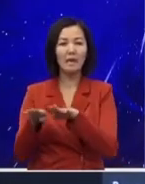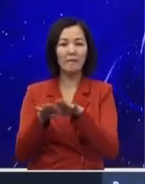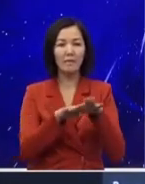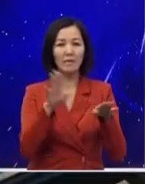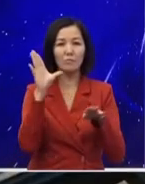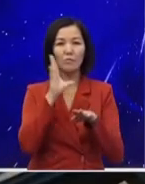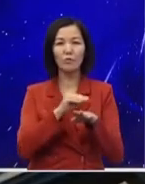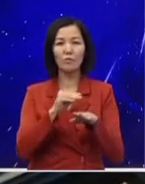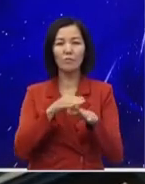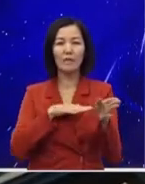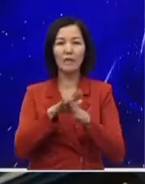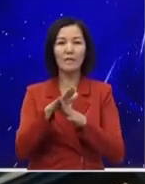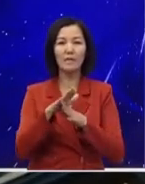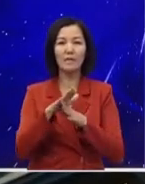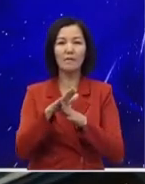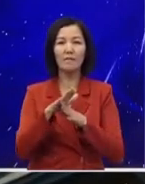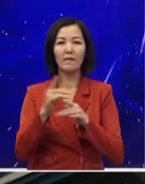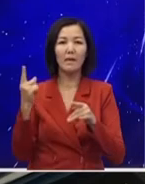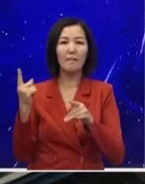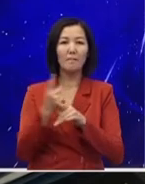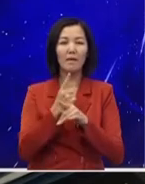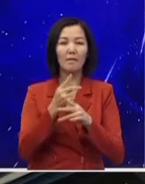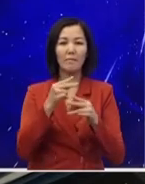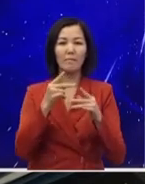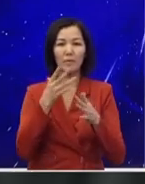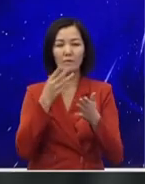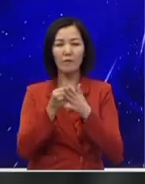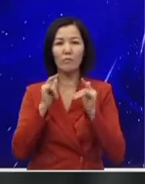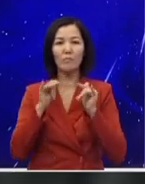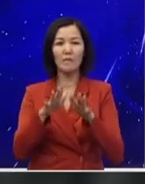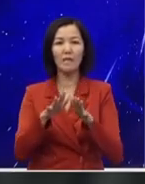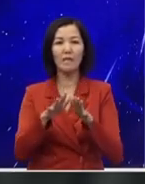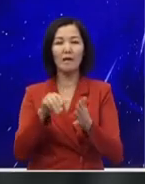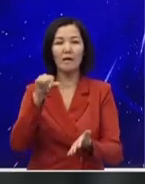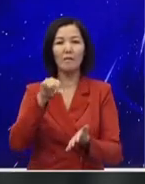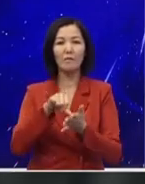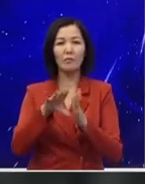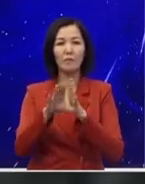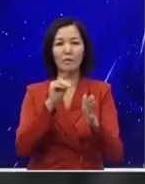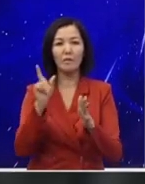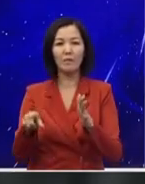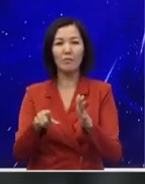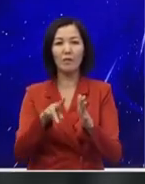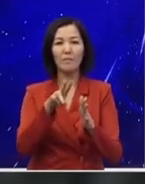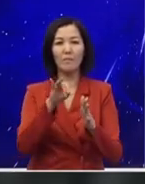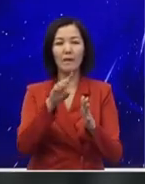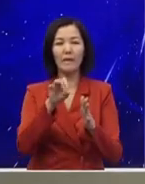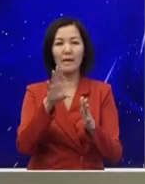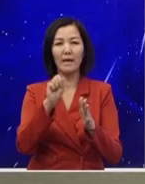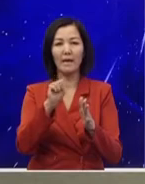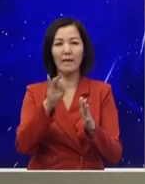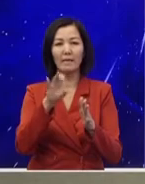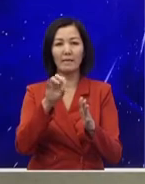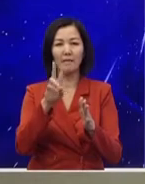могут реализовать себя в этом, на первый взгляд, нелегком деле. Модератором мероприятия выступила депутат Мажилиса парламента Майра